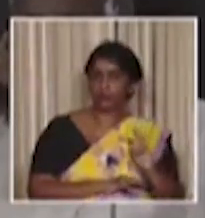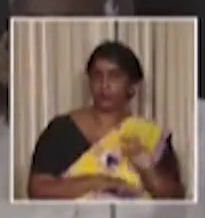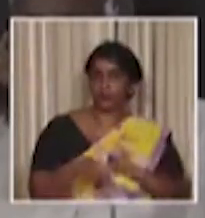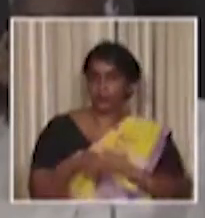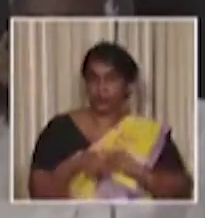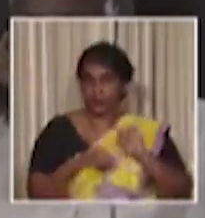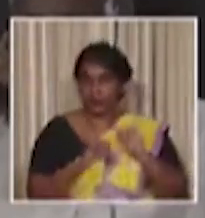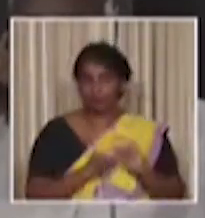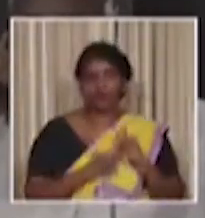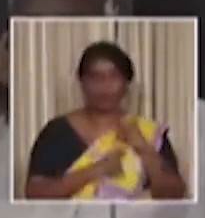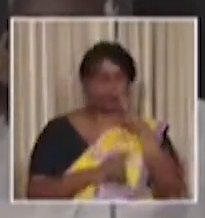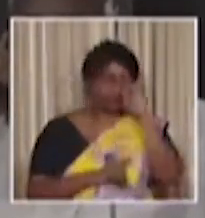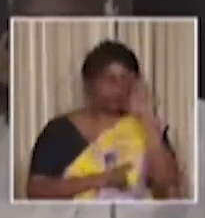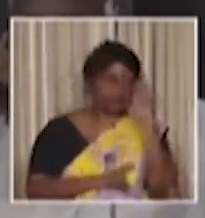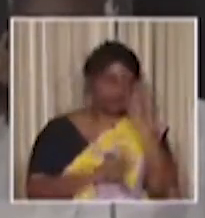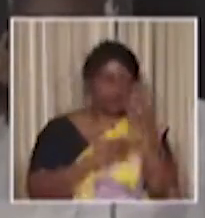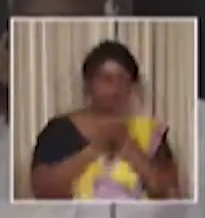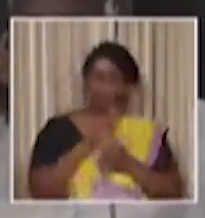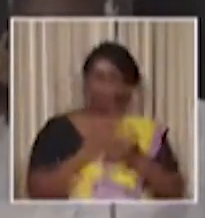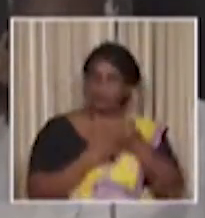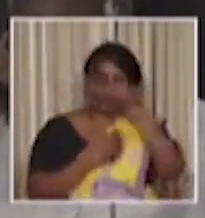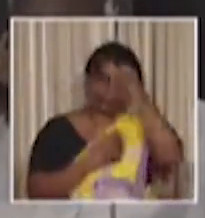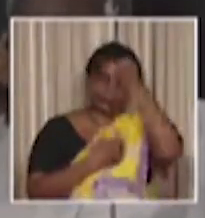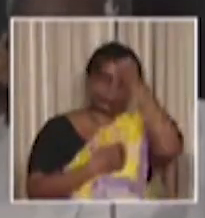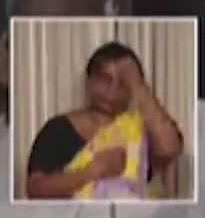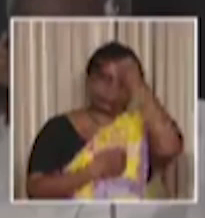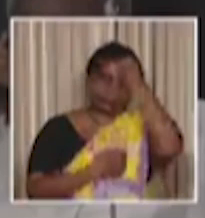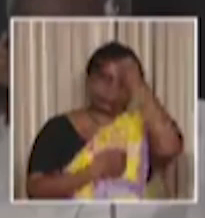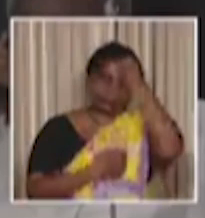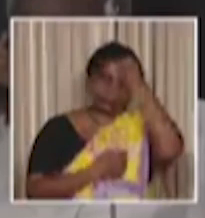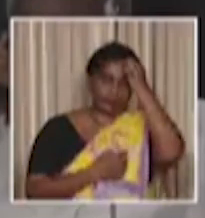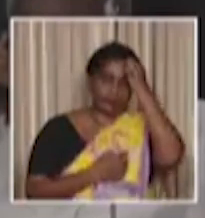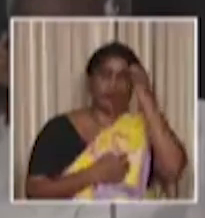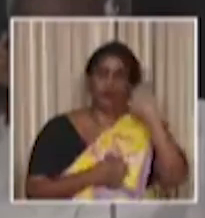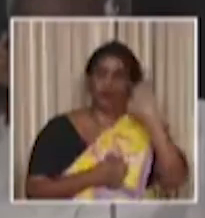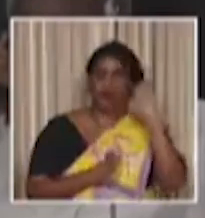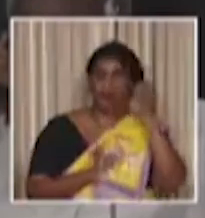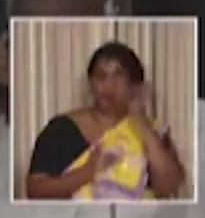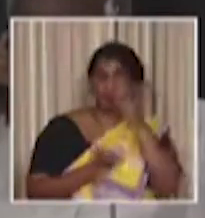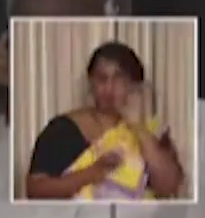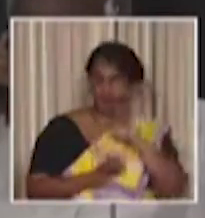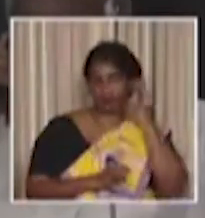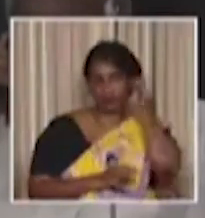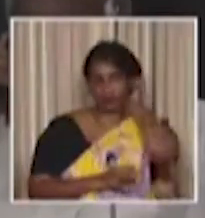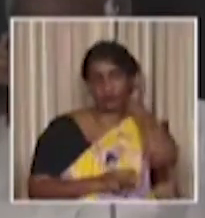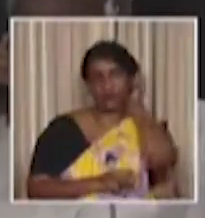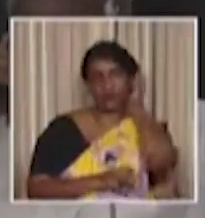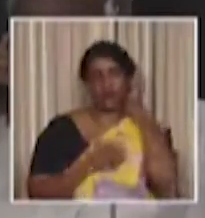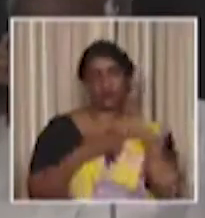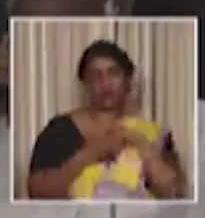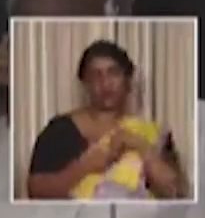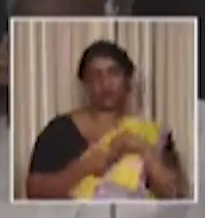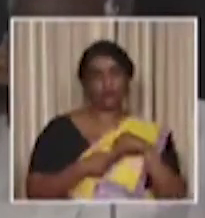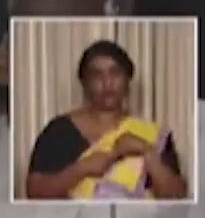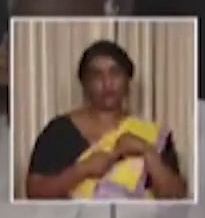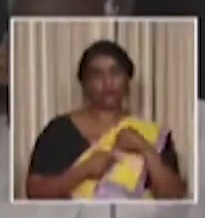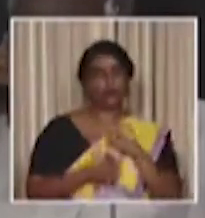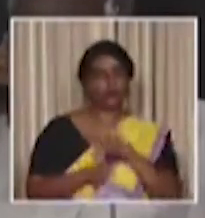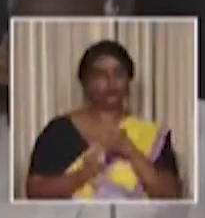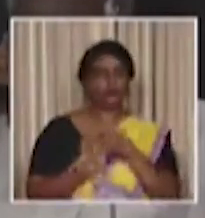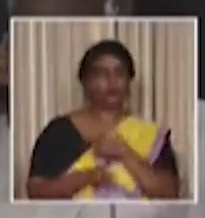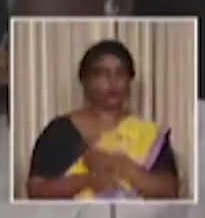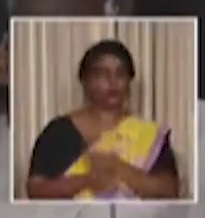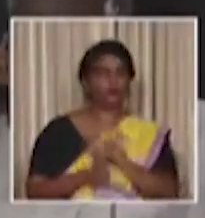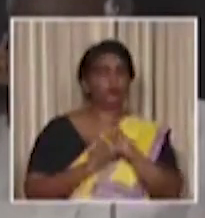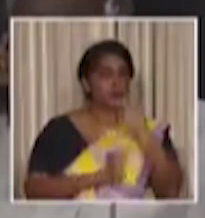Drugs, Poisons and Opium Act. මේ ඇක්ට් එක පළවෙනි වතාවට සංශෝධනය කළා දැන්ට මාස දෙකකට පමණ පෙර මේ